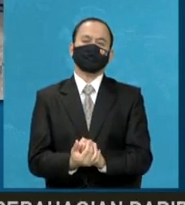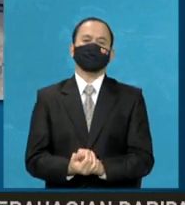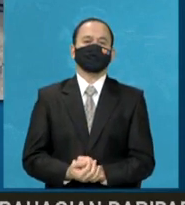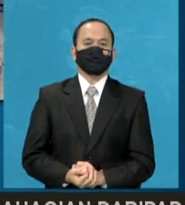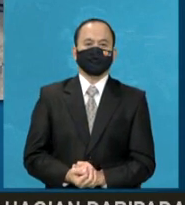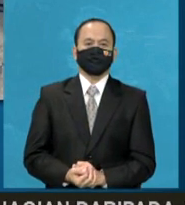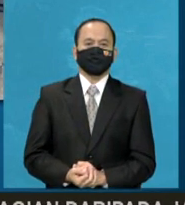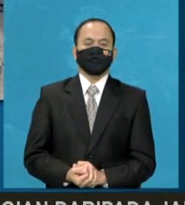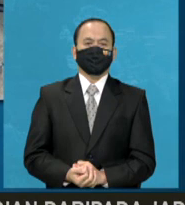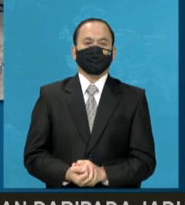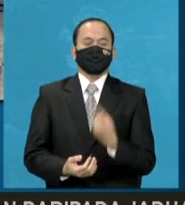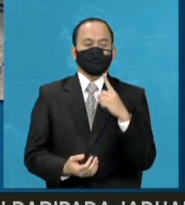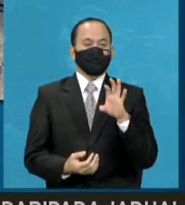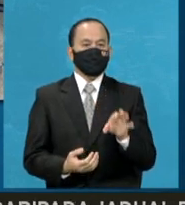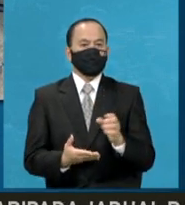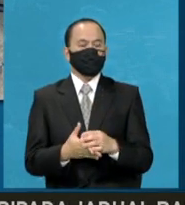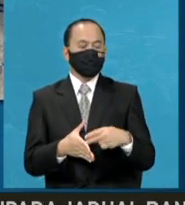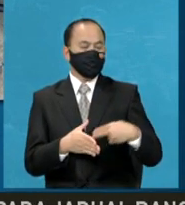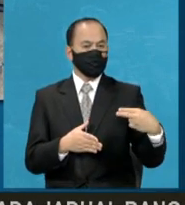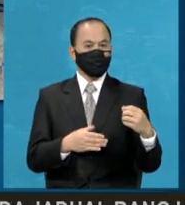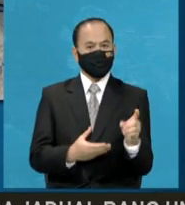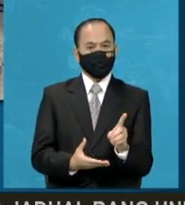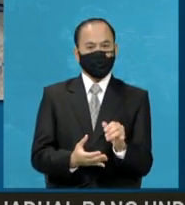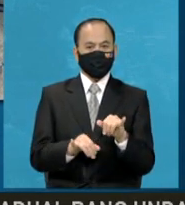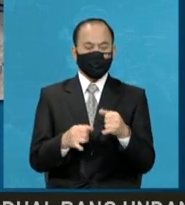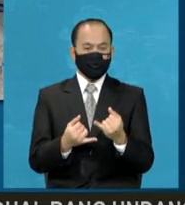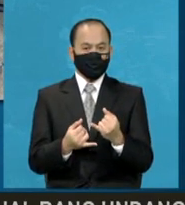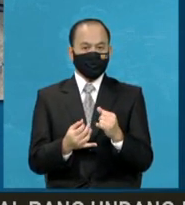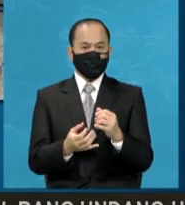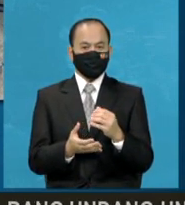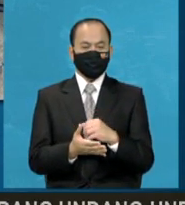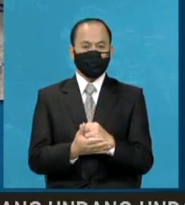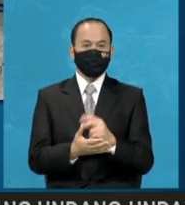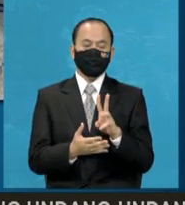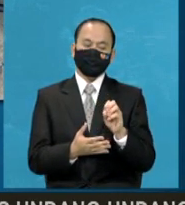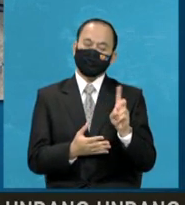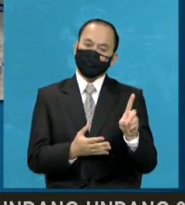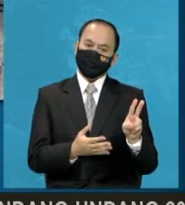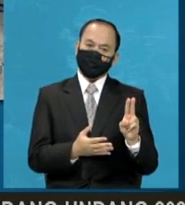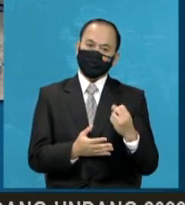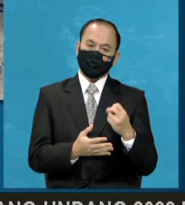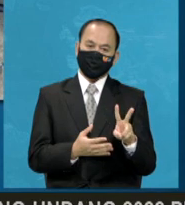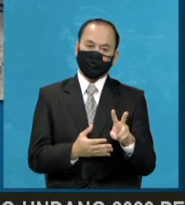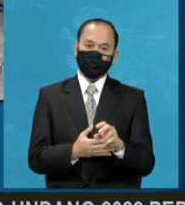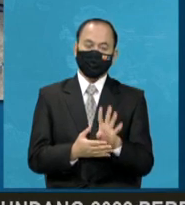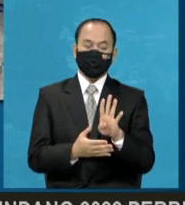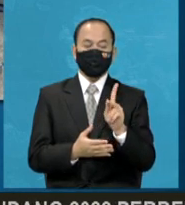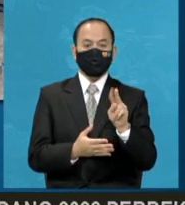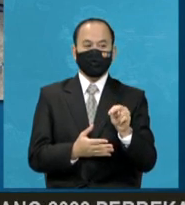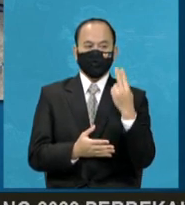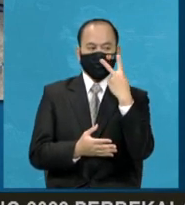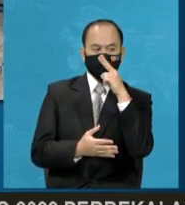perintah mendapatkan kembali hasil jenazah 2012 bikin akan senantiasa memantau